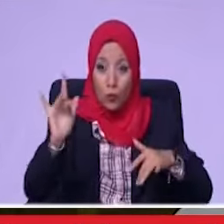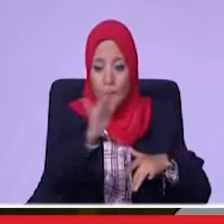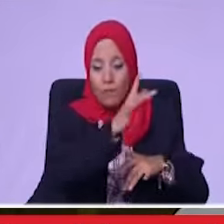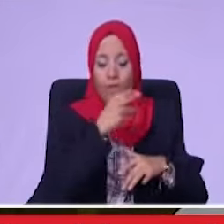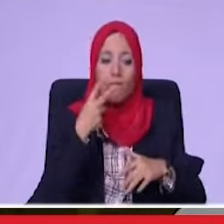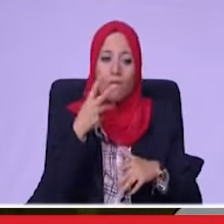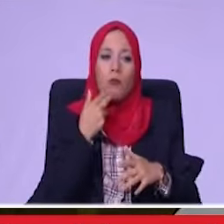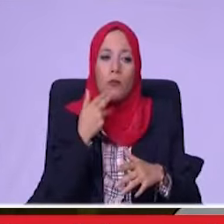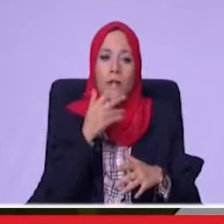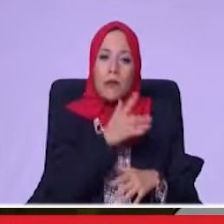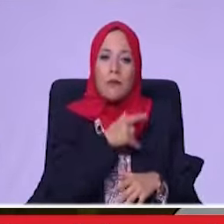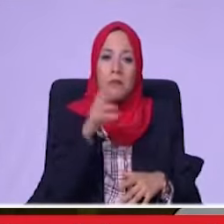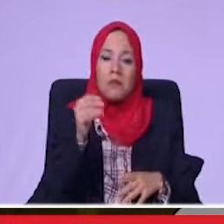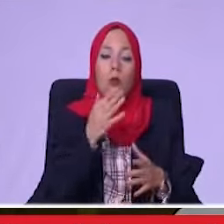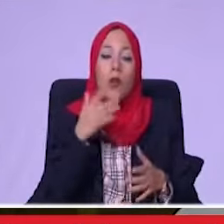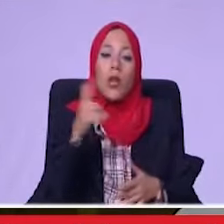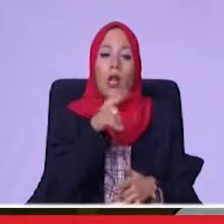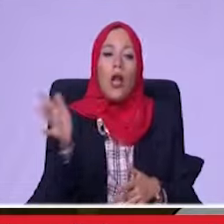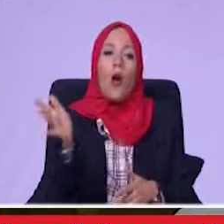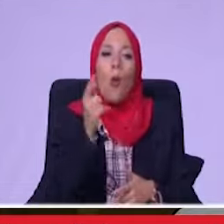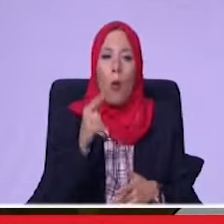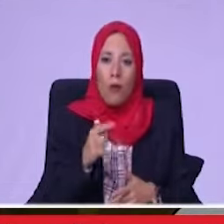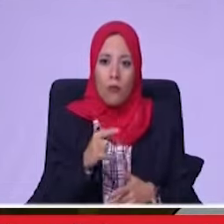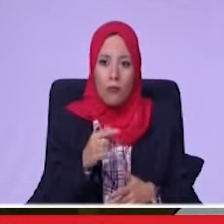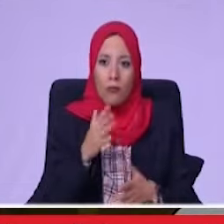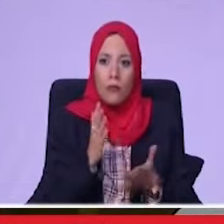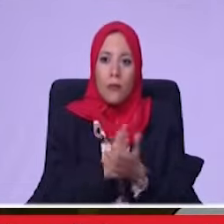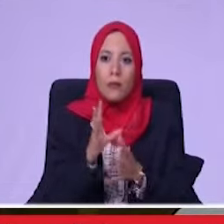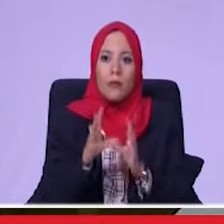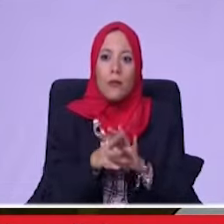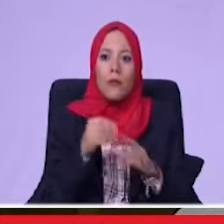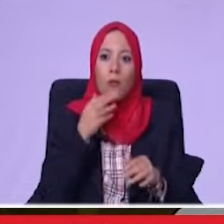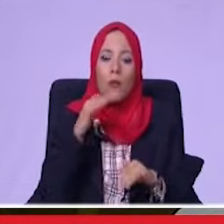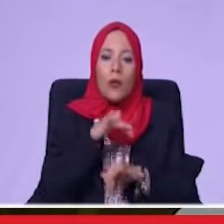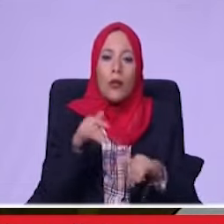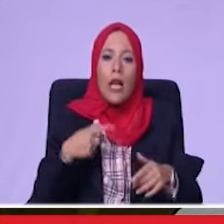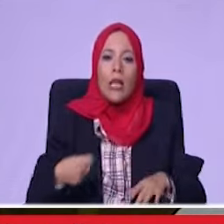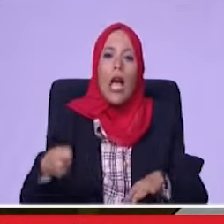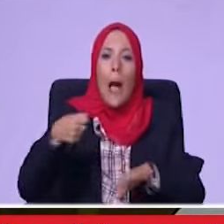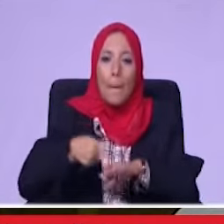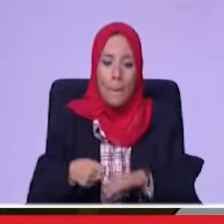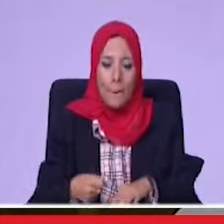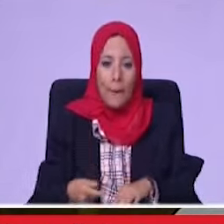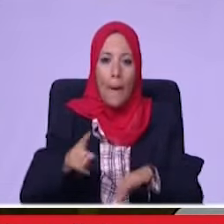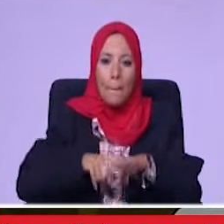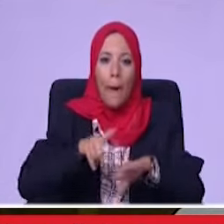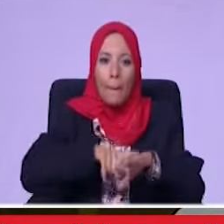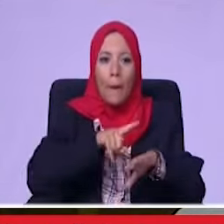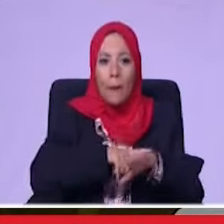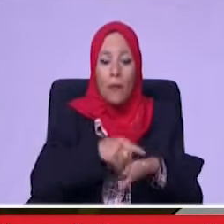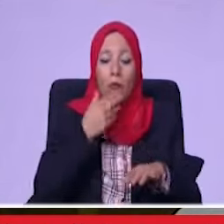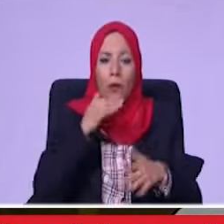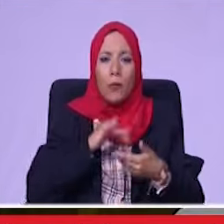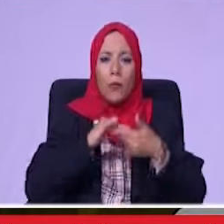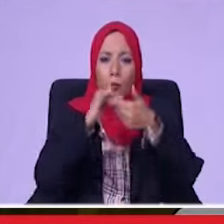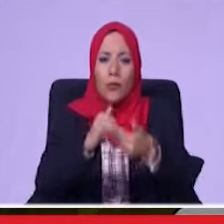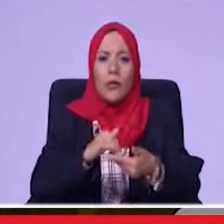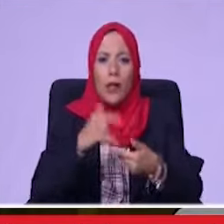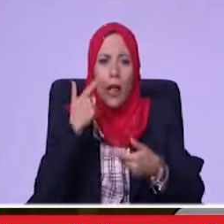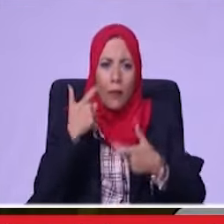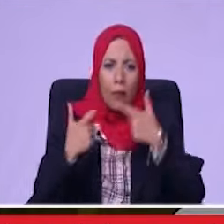محسن واخوه عبد الرحيم محسن وعمهم اللي بيتولى النهارده رعايتهم